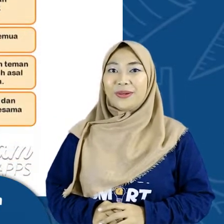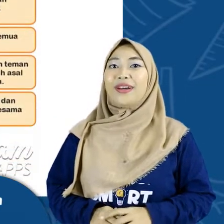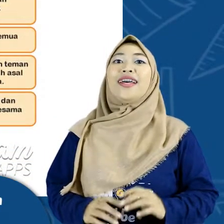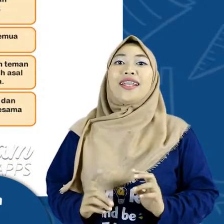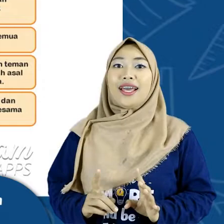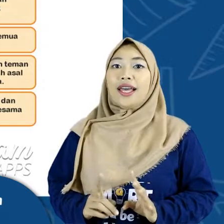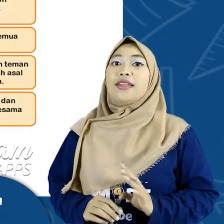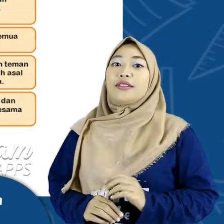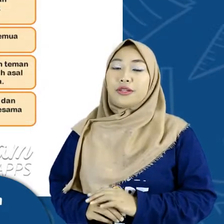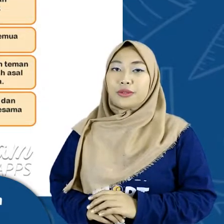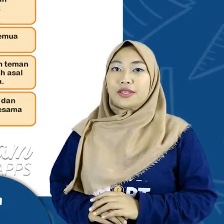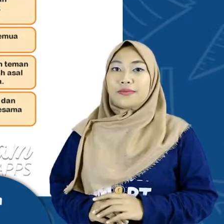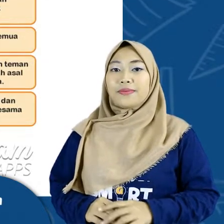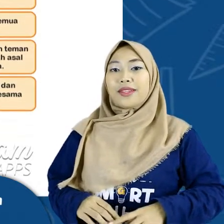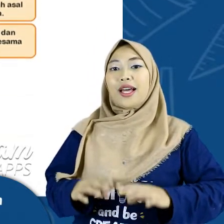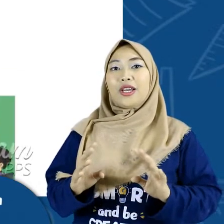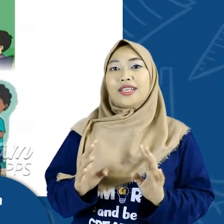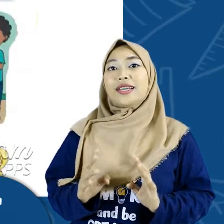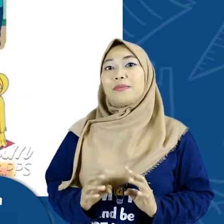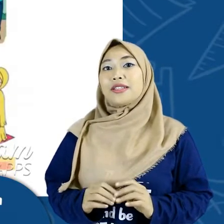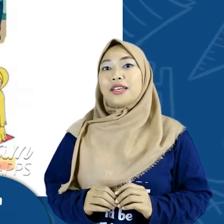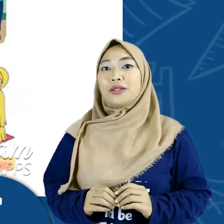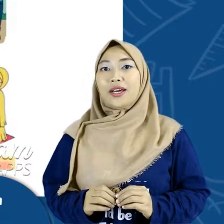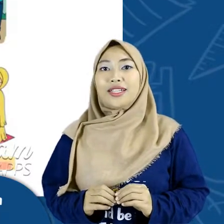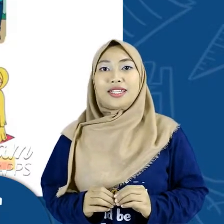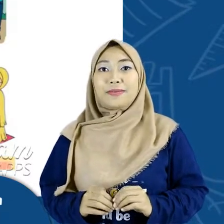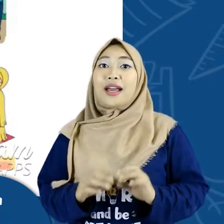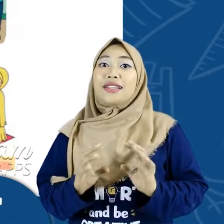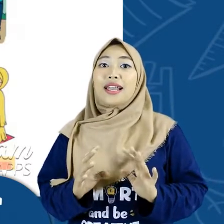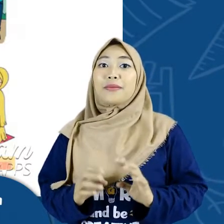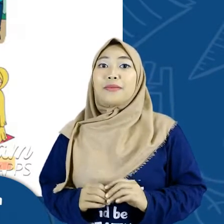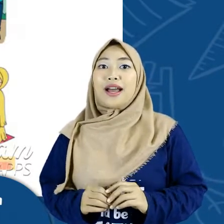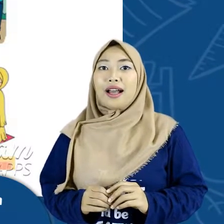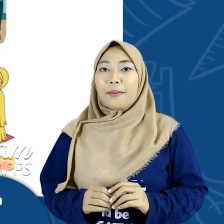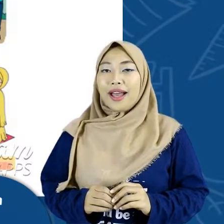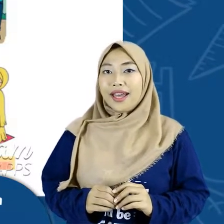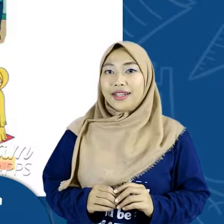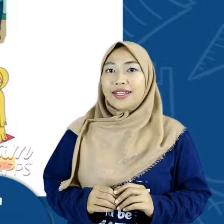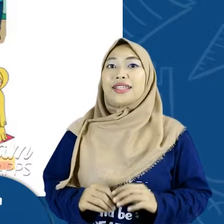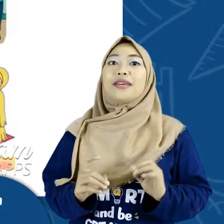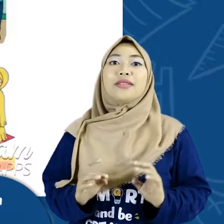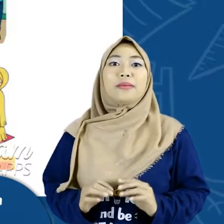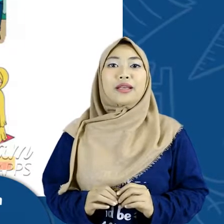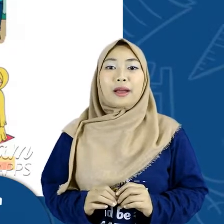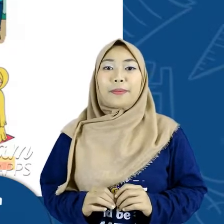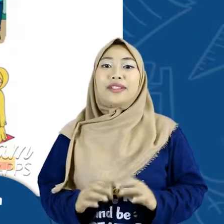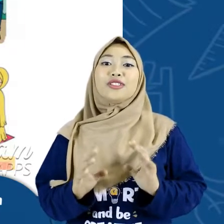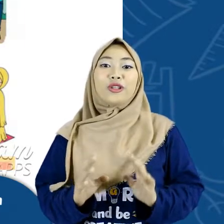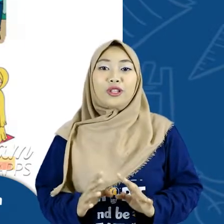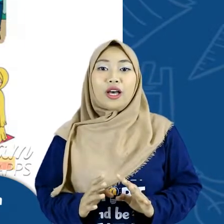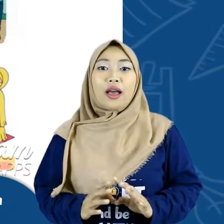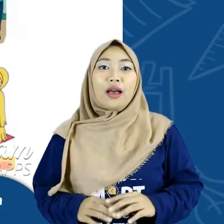gitu. Nah, terus kalau yang sikap persatuan di dalam keberagamaan, kita bisa